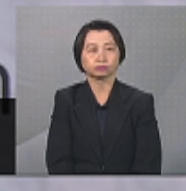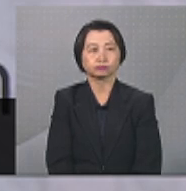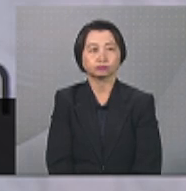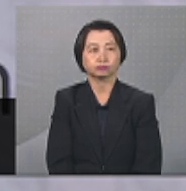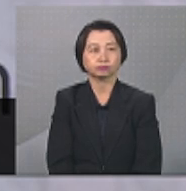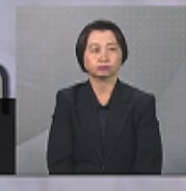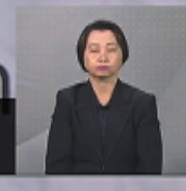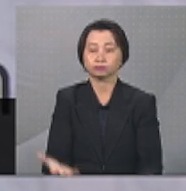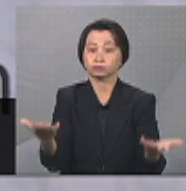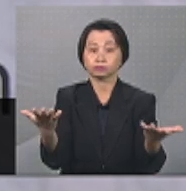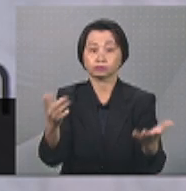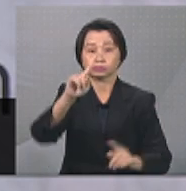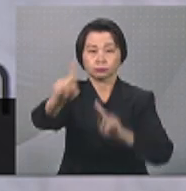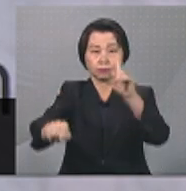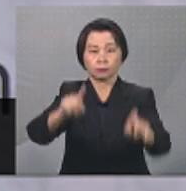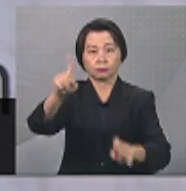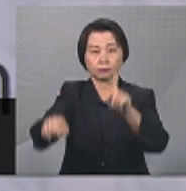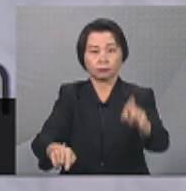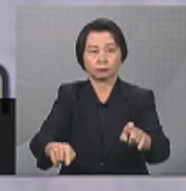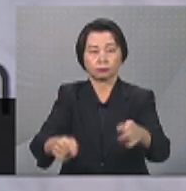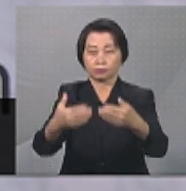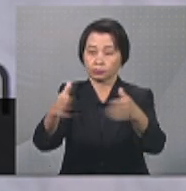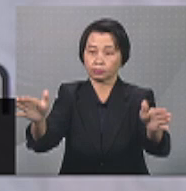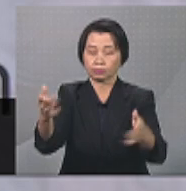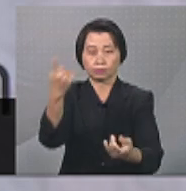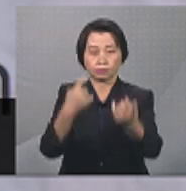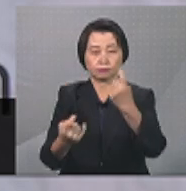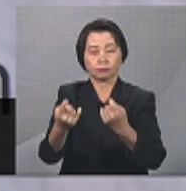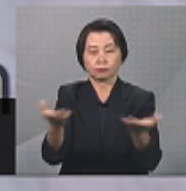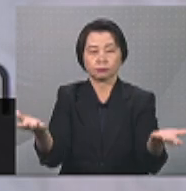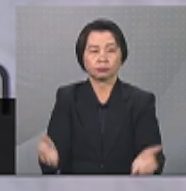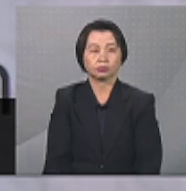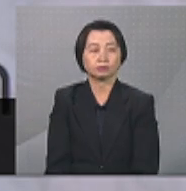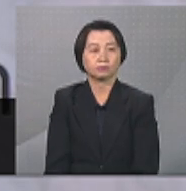Okey, saya ada apa-apa soalan kalau saya buka pada pertanyaan.